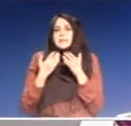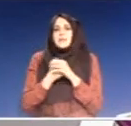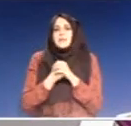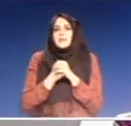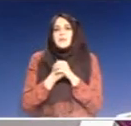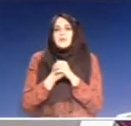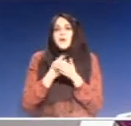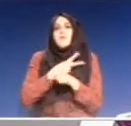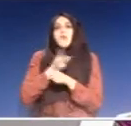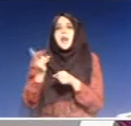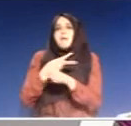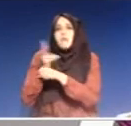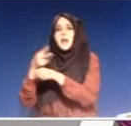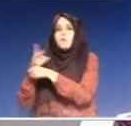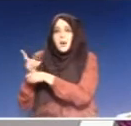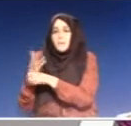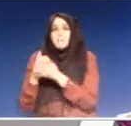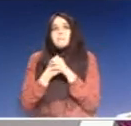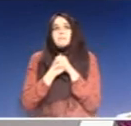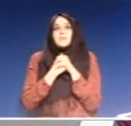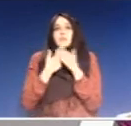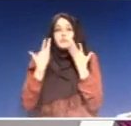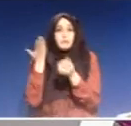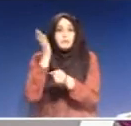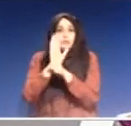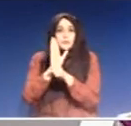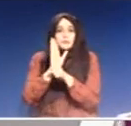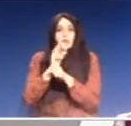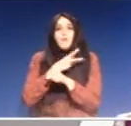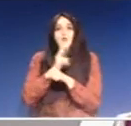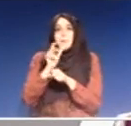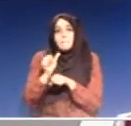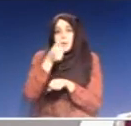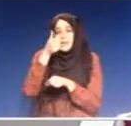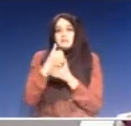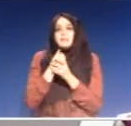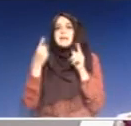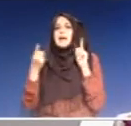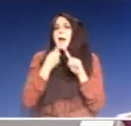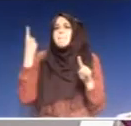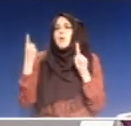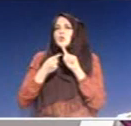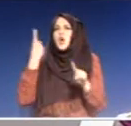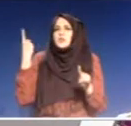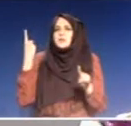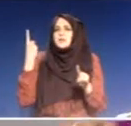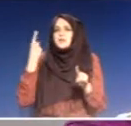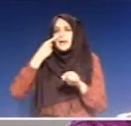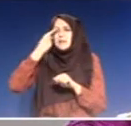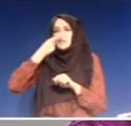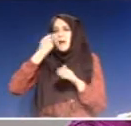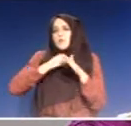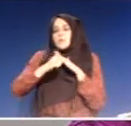هذا المباشر، نعرض المحور الأول، أهمية الخبرة العقارية في